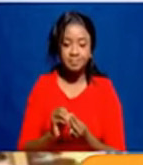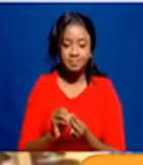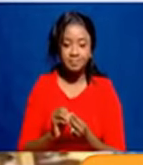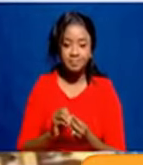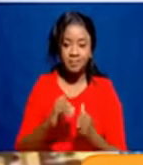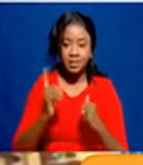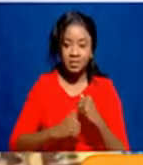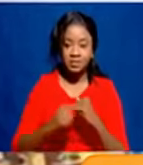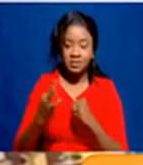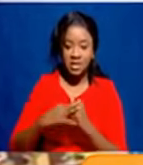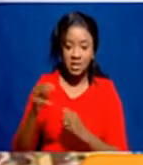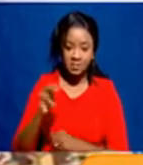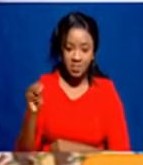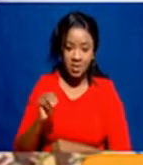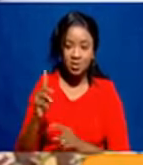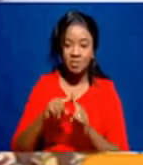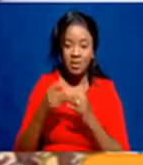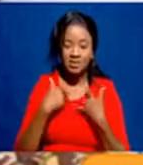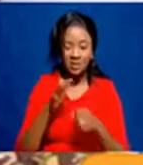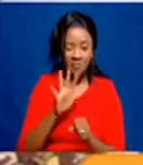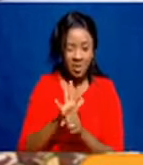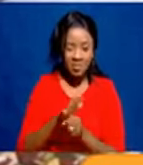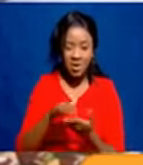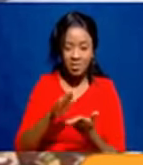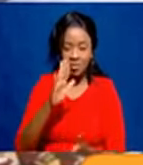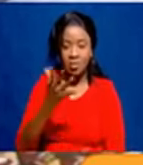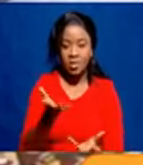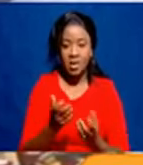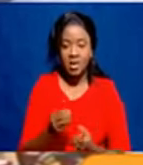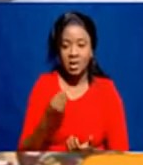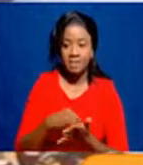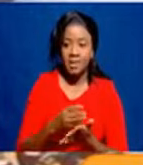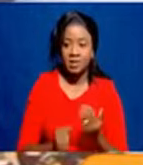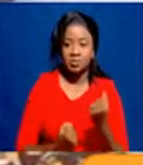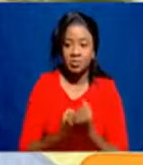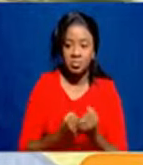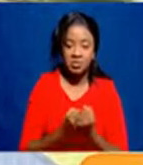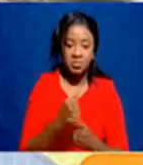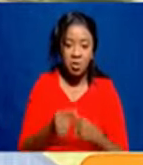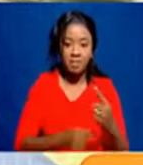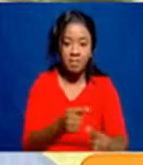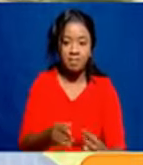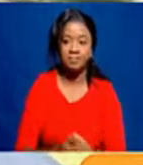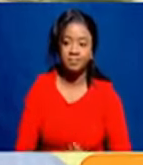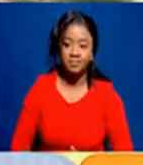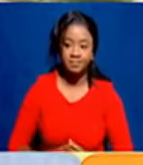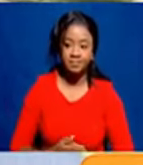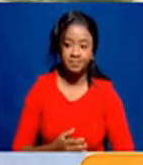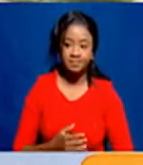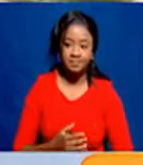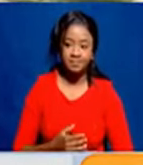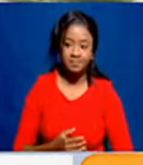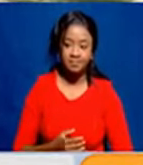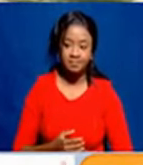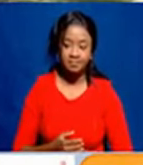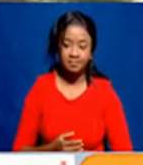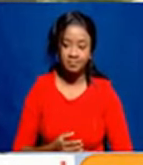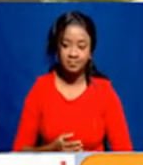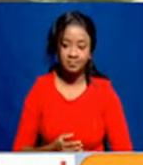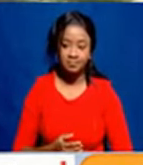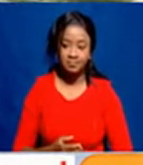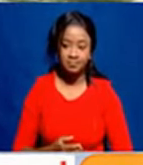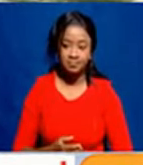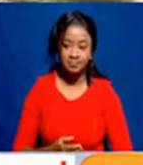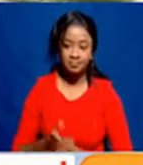hizo ili kukidhi mahitaji ya idadi kubwa ya wanafunzi hao. Natembea na mifuko wao